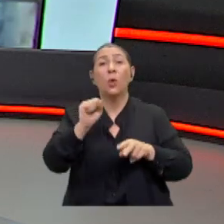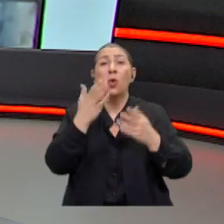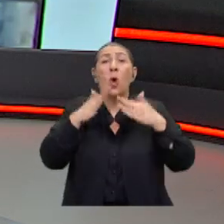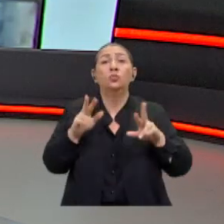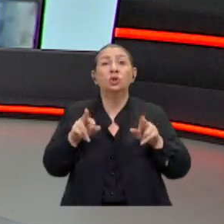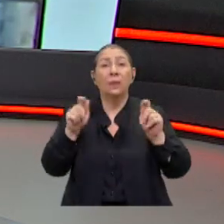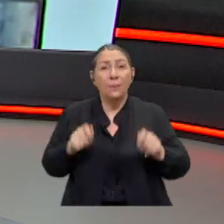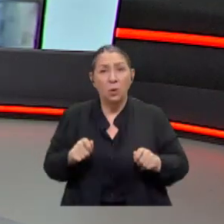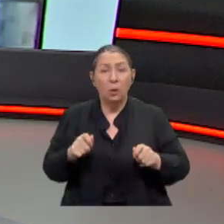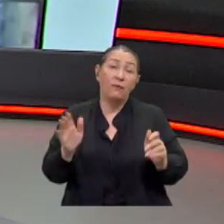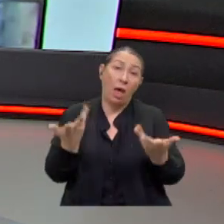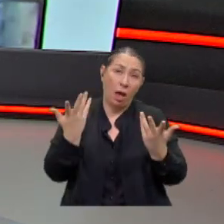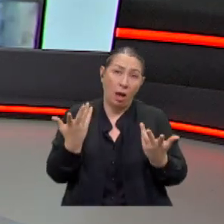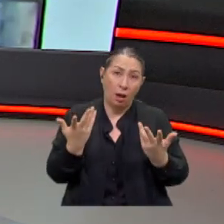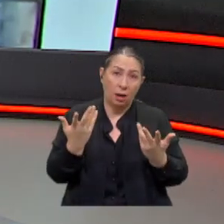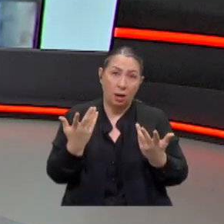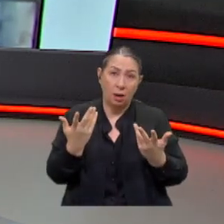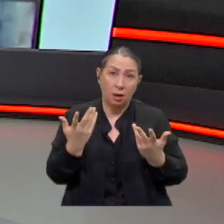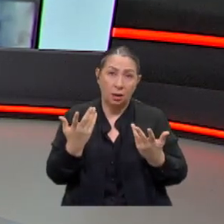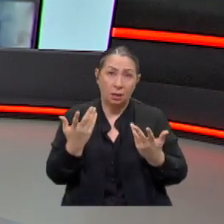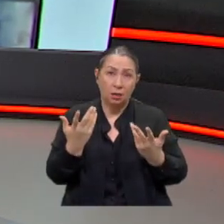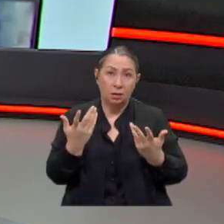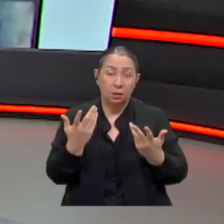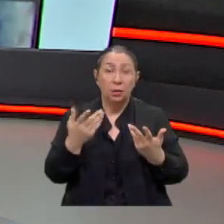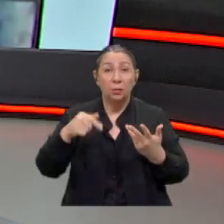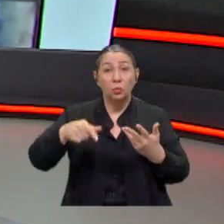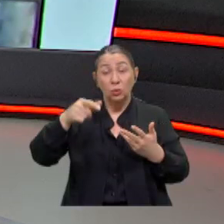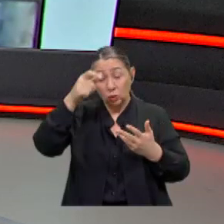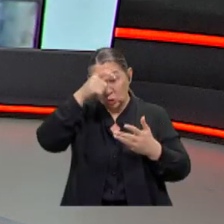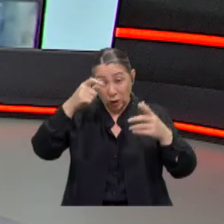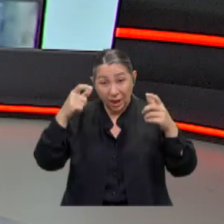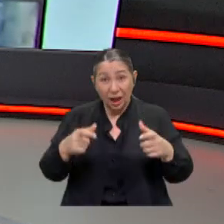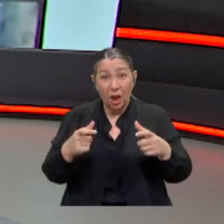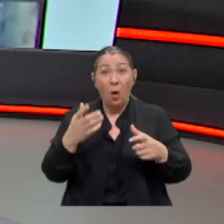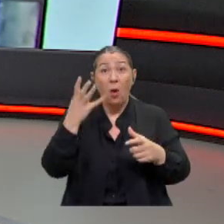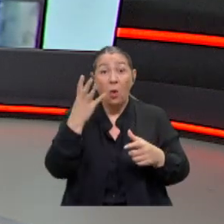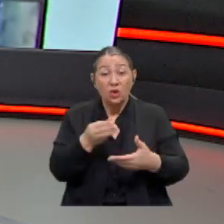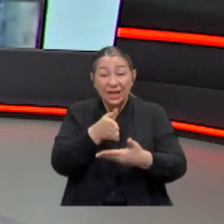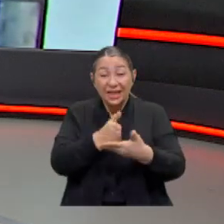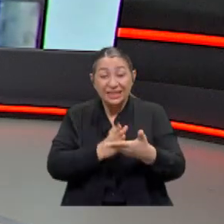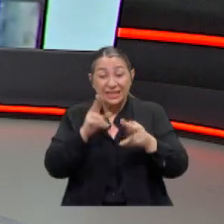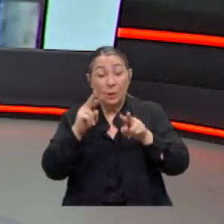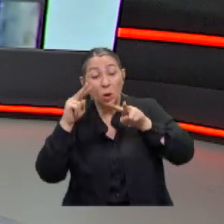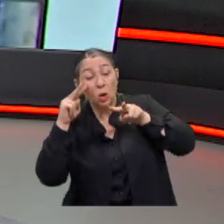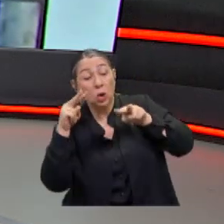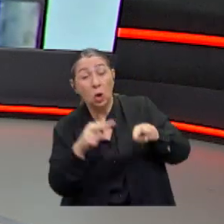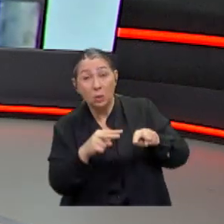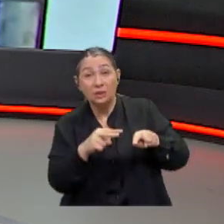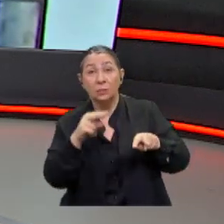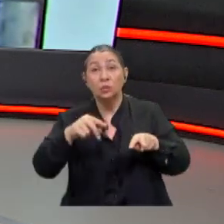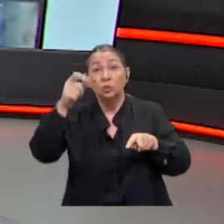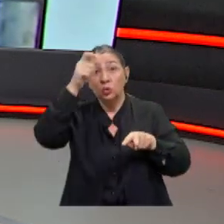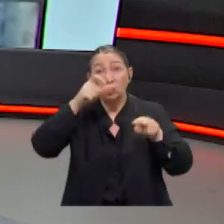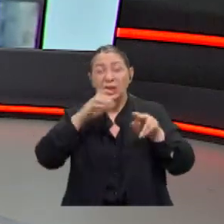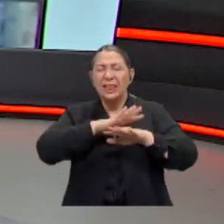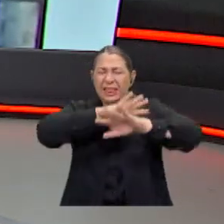yokmuş gibi davranıyor ya da biz bu ülkenin olduğunu yarısı kadar görünmesi Bu